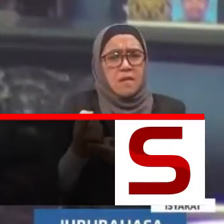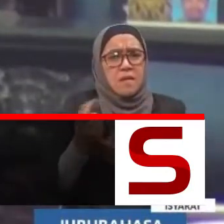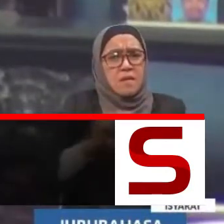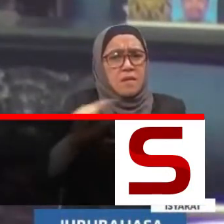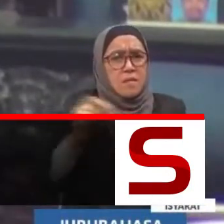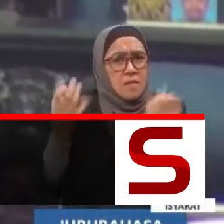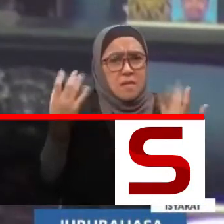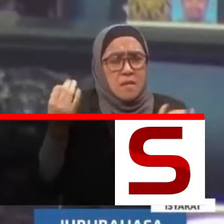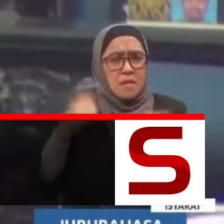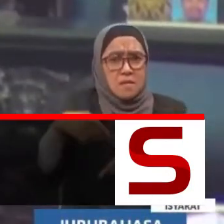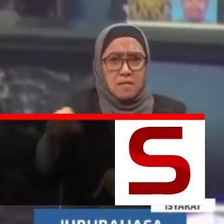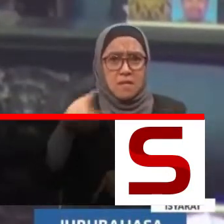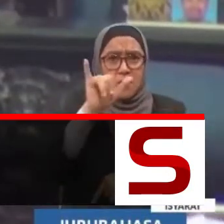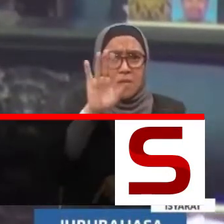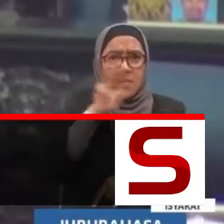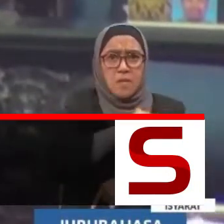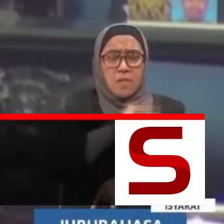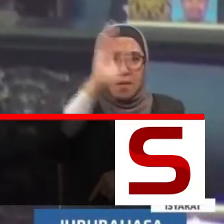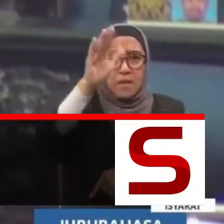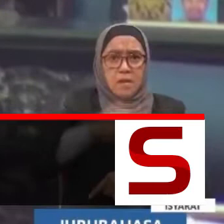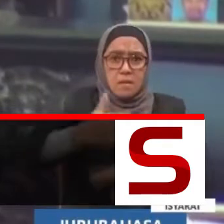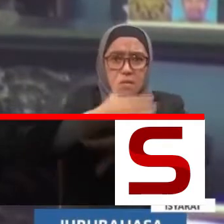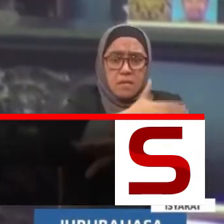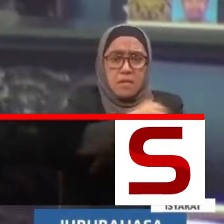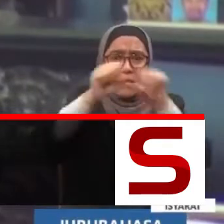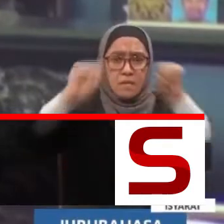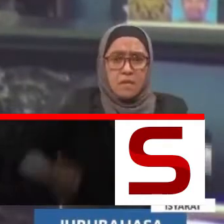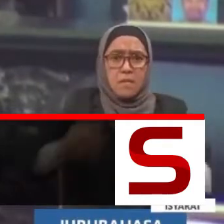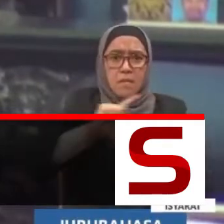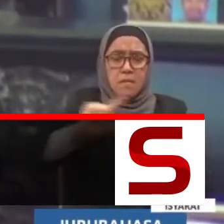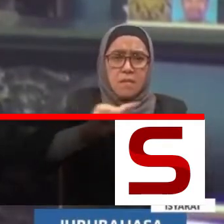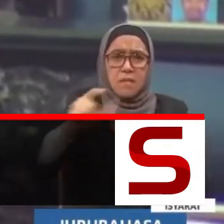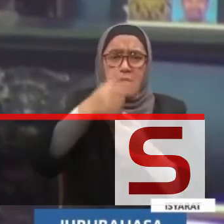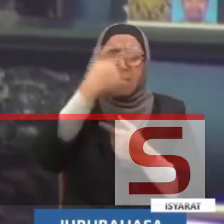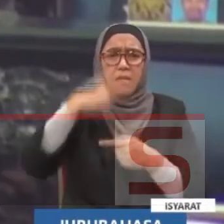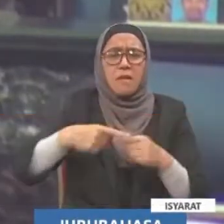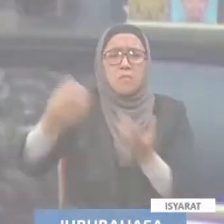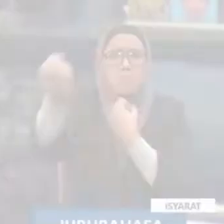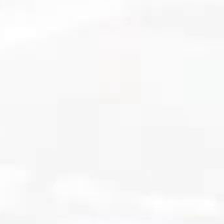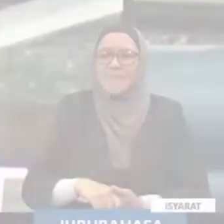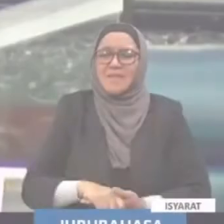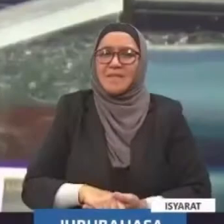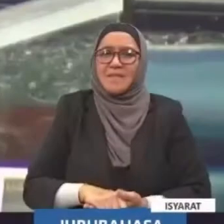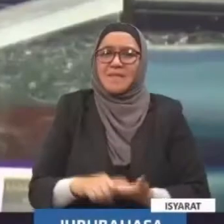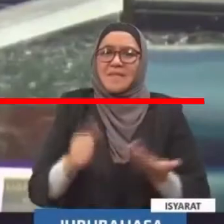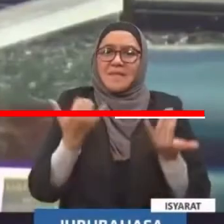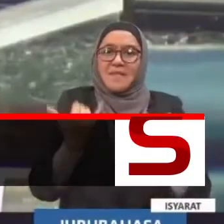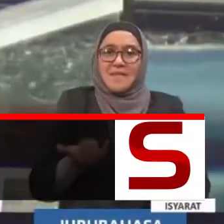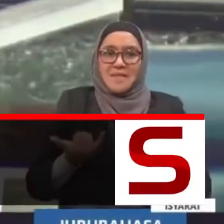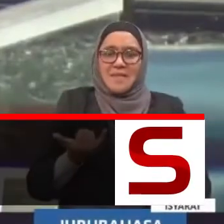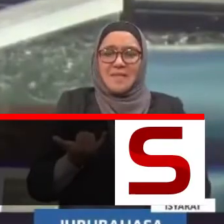gaji mereka sebab daripada sumber-sumber yang dimaklumkan gaji mereka terlalu rendah? Terima kasih. Sekarang ini